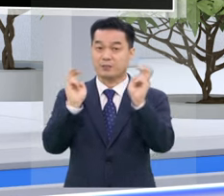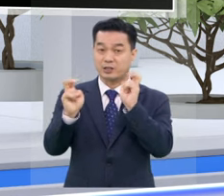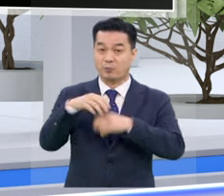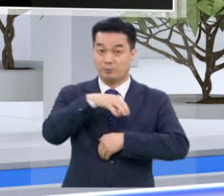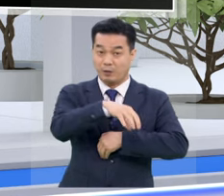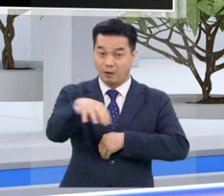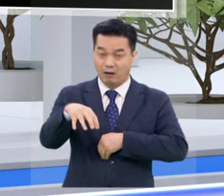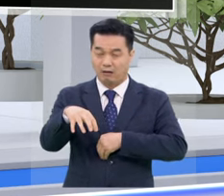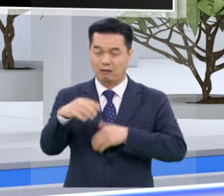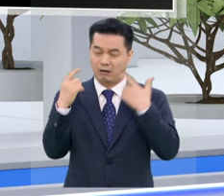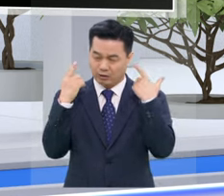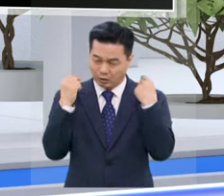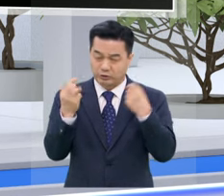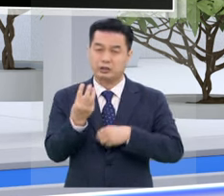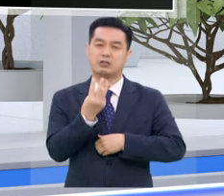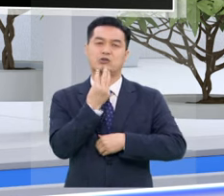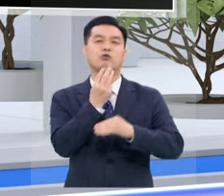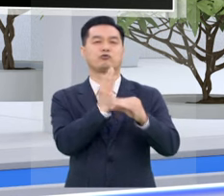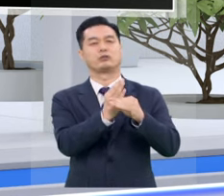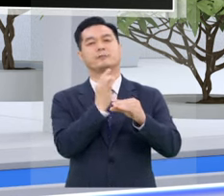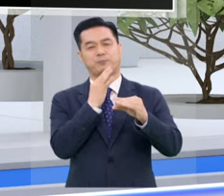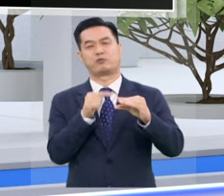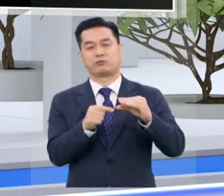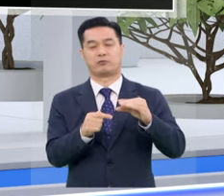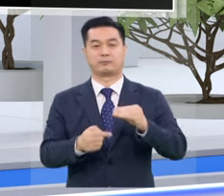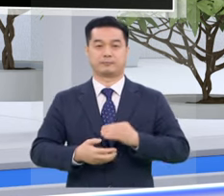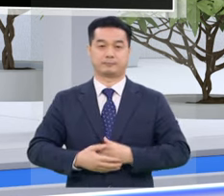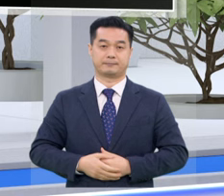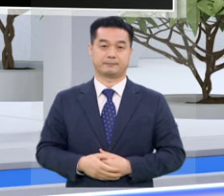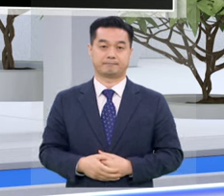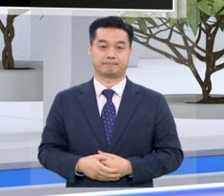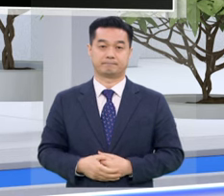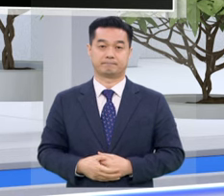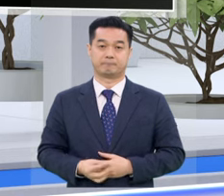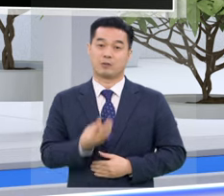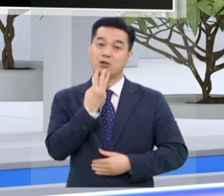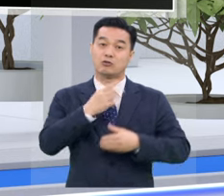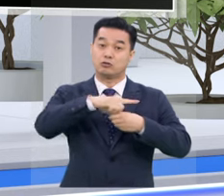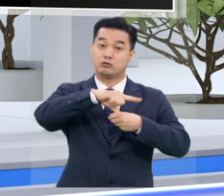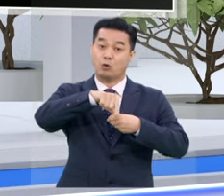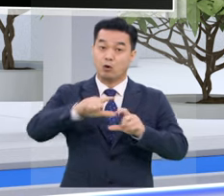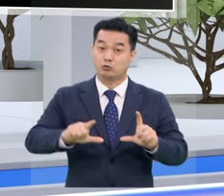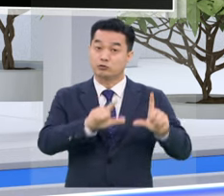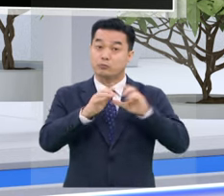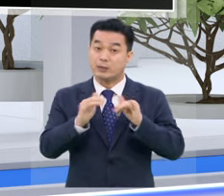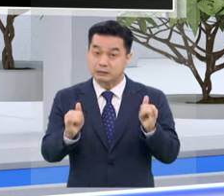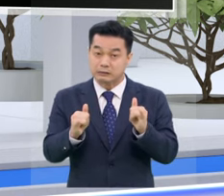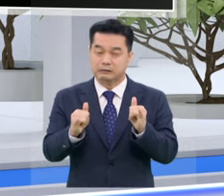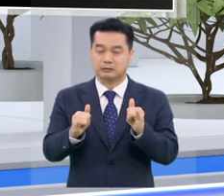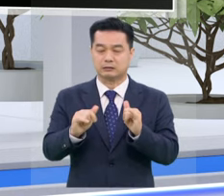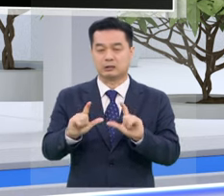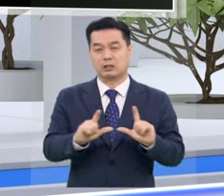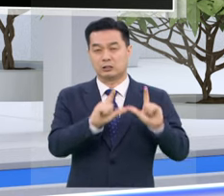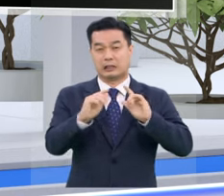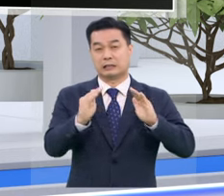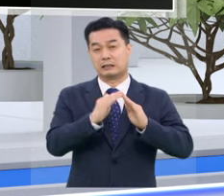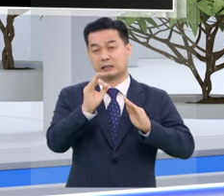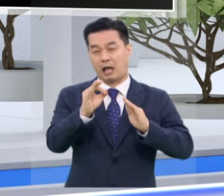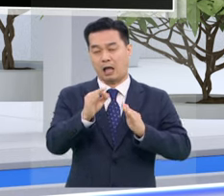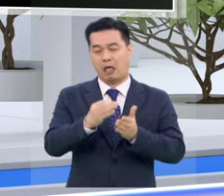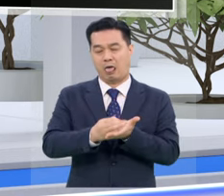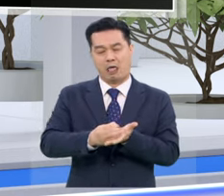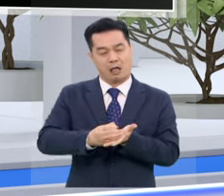여전히 상경 중입니다 수도관 주민들은 높은 주거 비용으로 이세를 포기하는